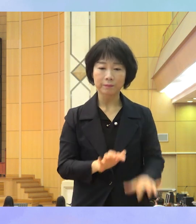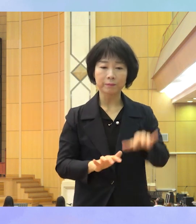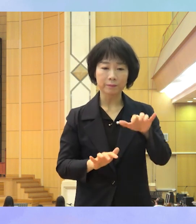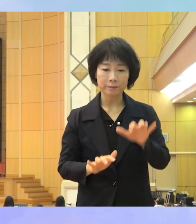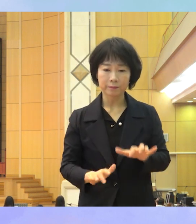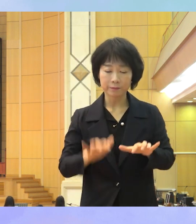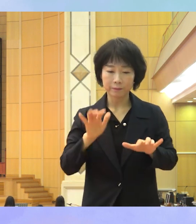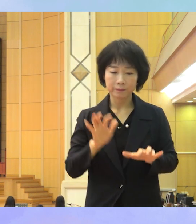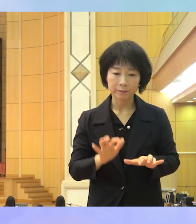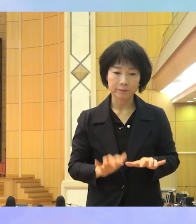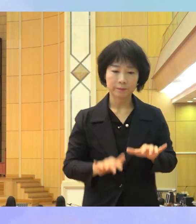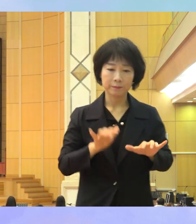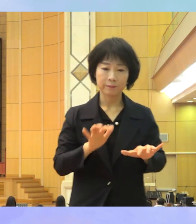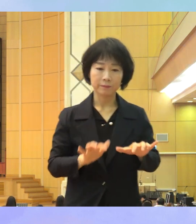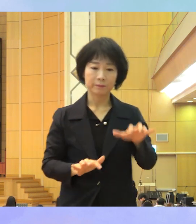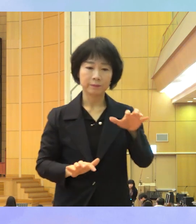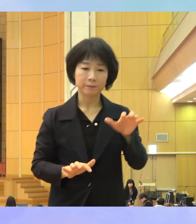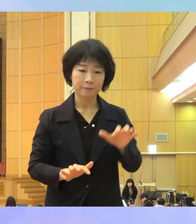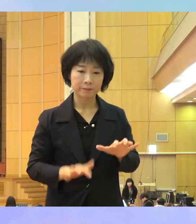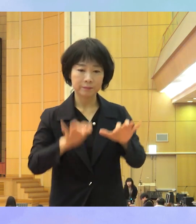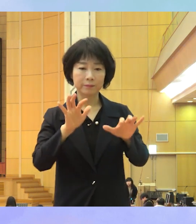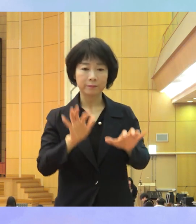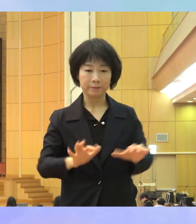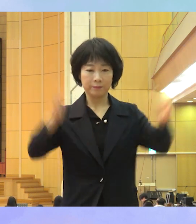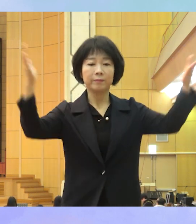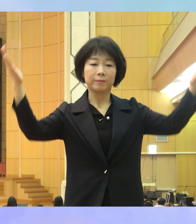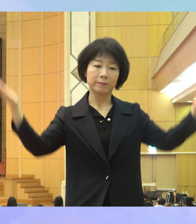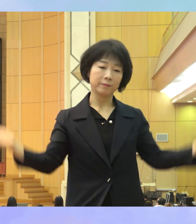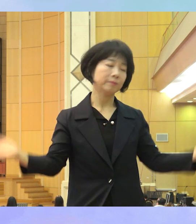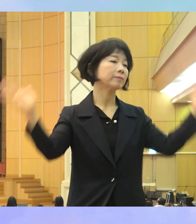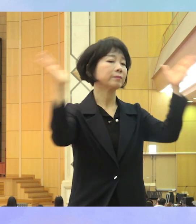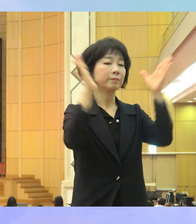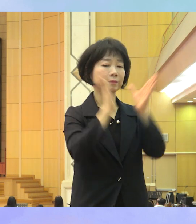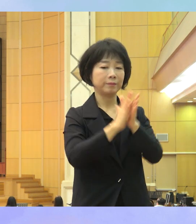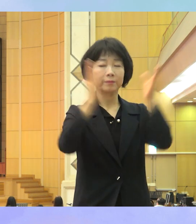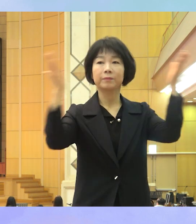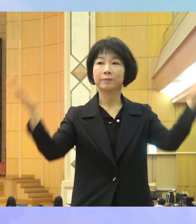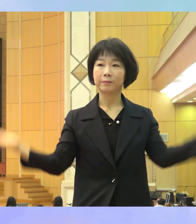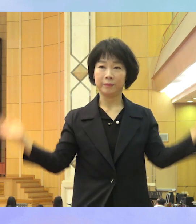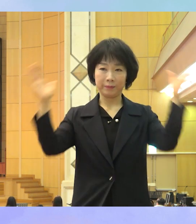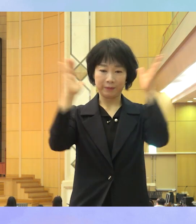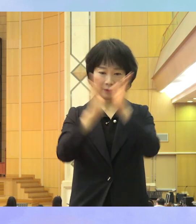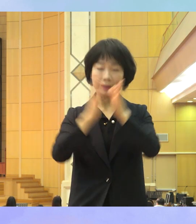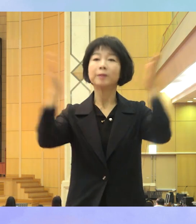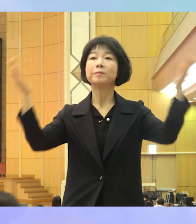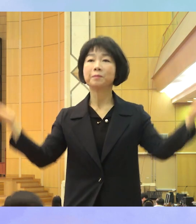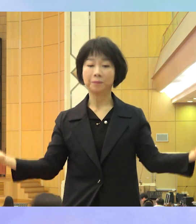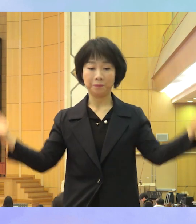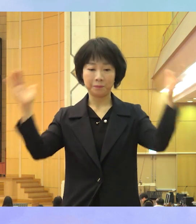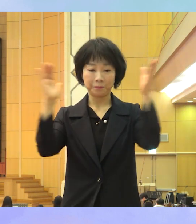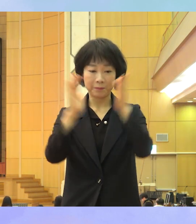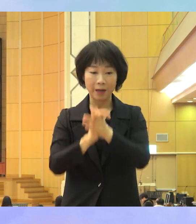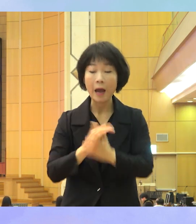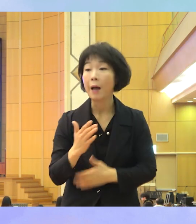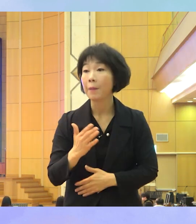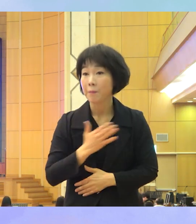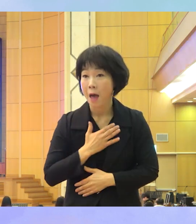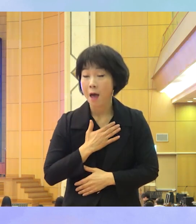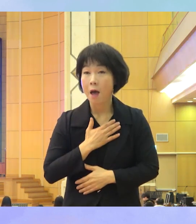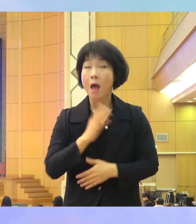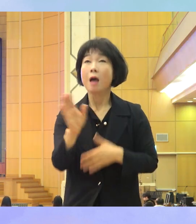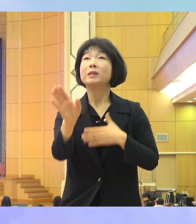할렐루야. 이어서 주님께 박수치며 찬양하시겠습니다. 내 진정 사모하는